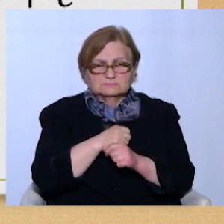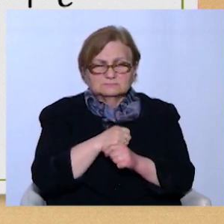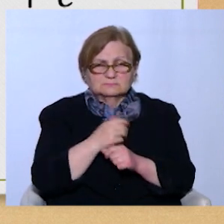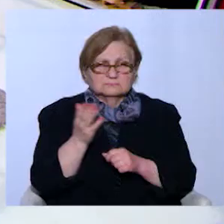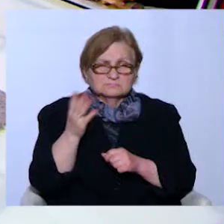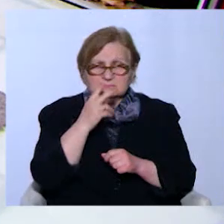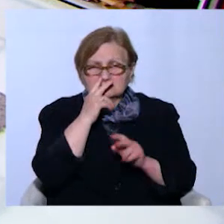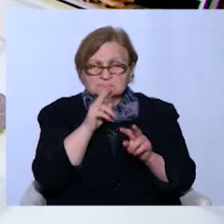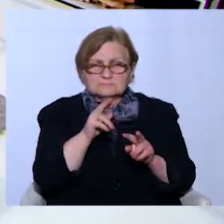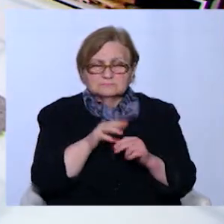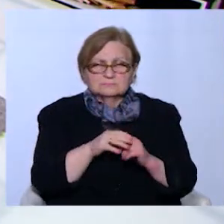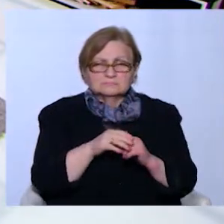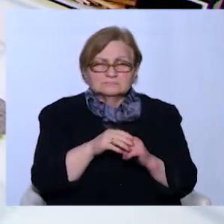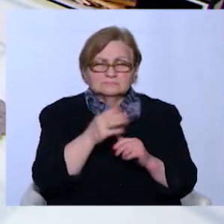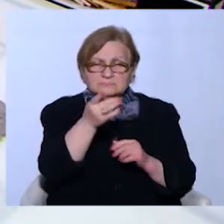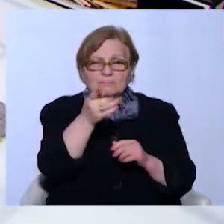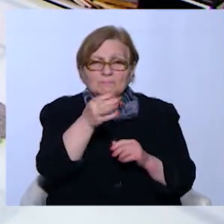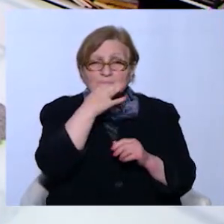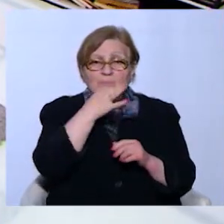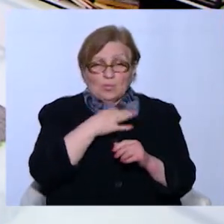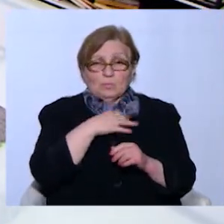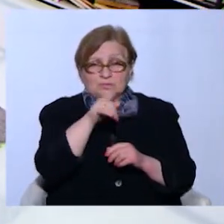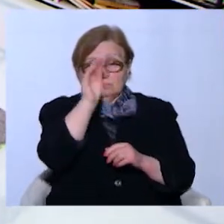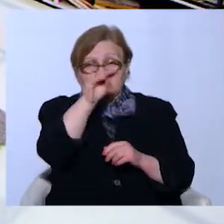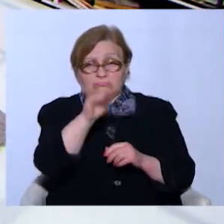მოდი დავაკვირდეთ ესეთ რამეს, რომ პირობაში მოცემულ